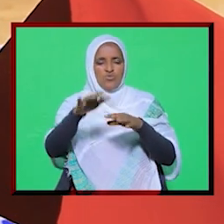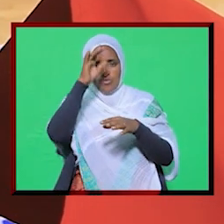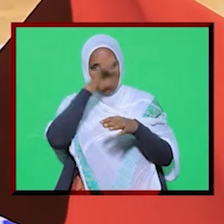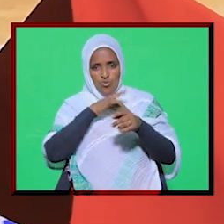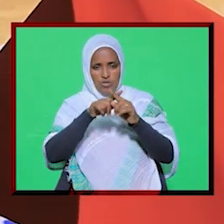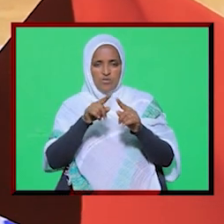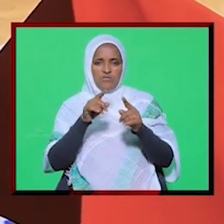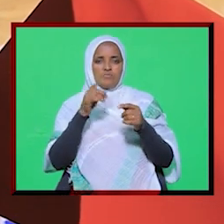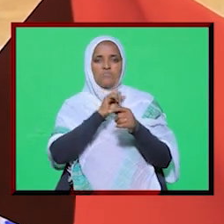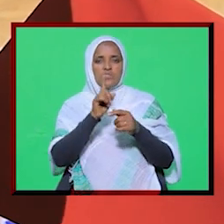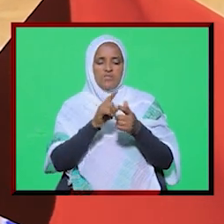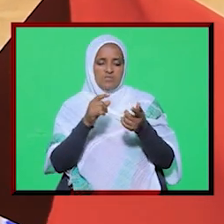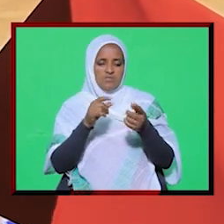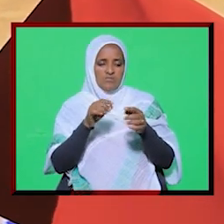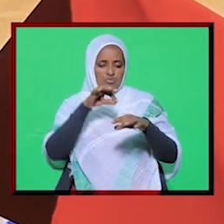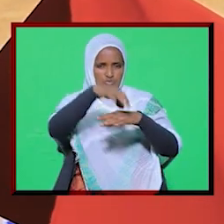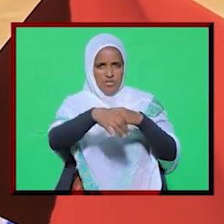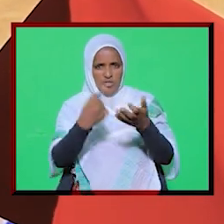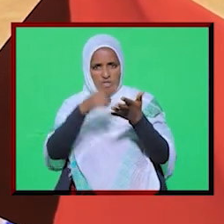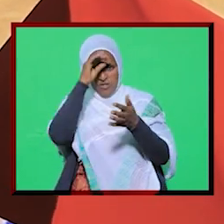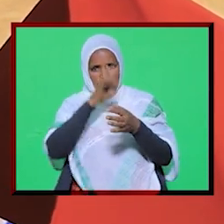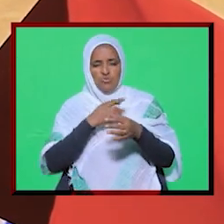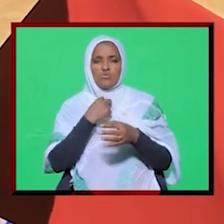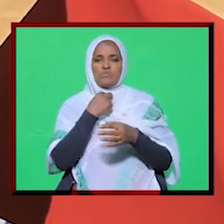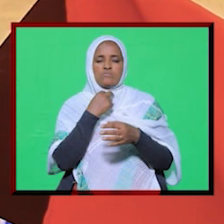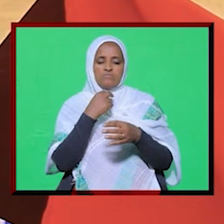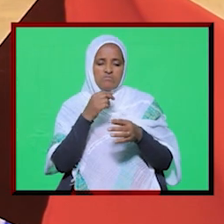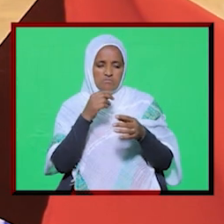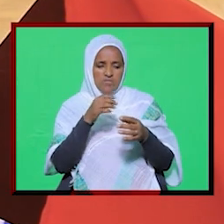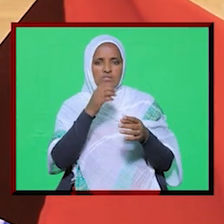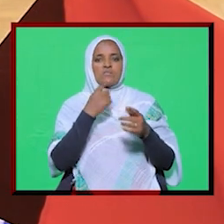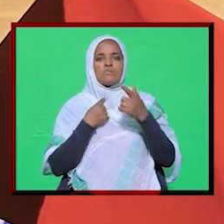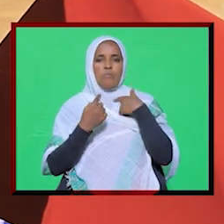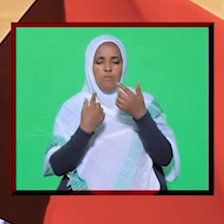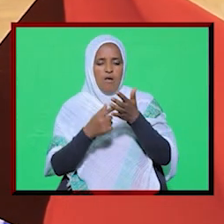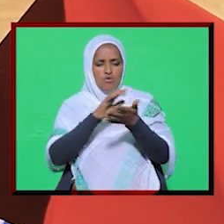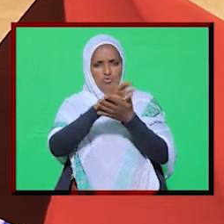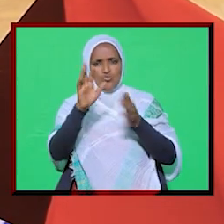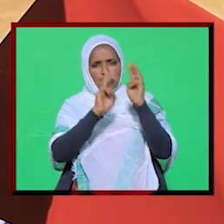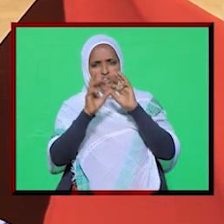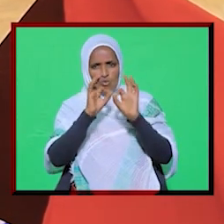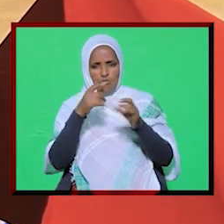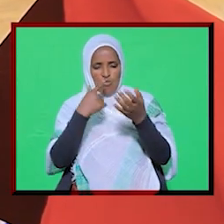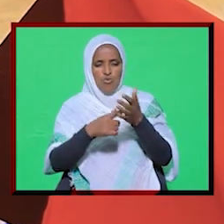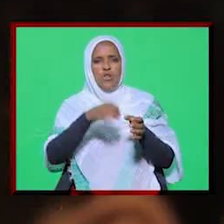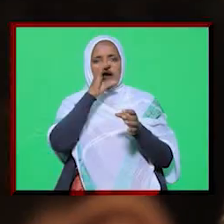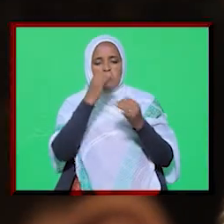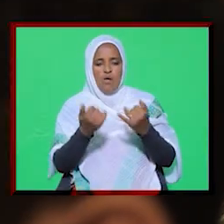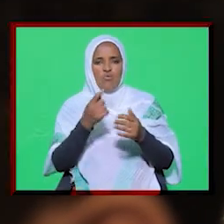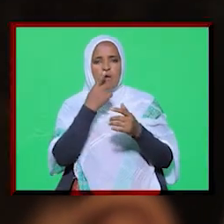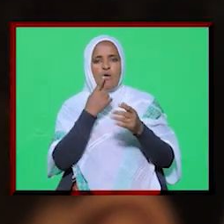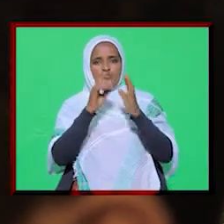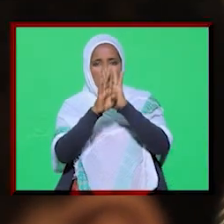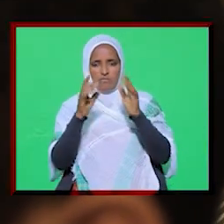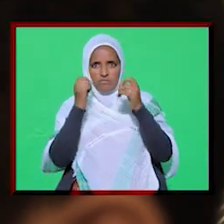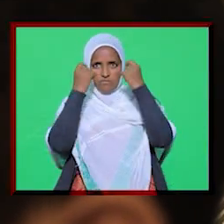ሰውየው ግን ቆስለኛ ነው። ይሄ ሰው ጠምቶታል። አይ ሰውየው ቢቆስል ውሃው ንጹህ ነው ችግር የለውም ብሎ ሊጠጣ አፉን